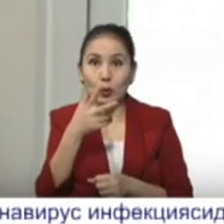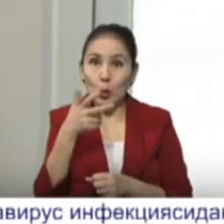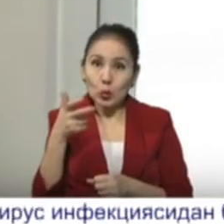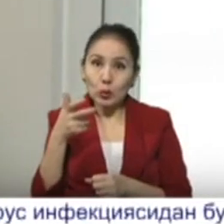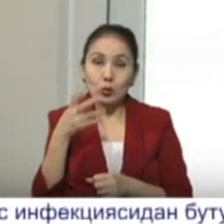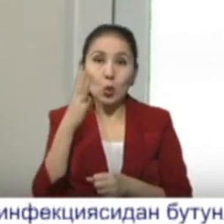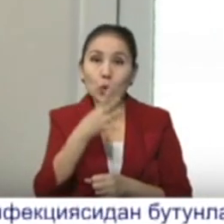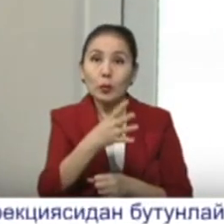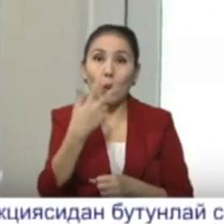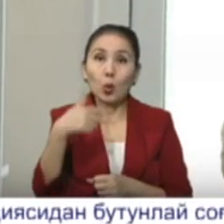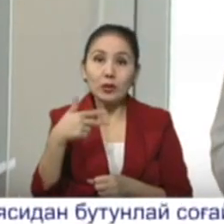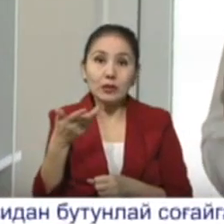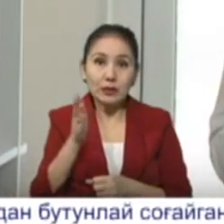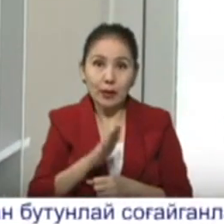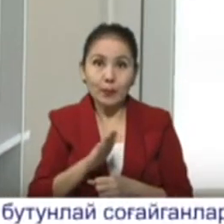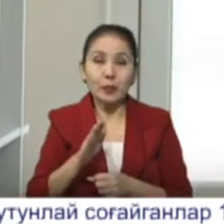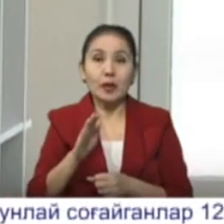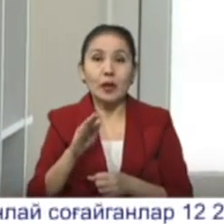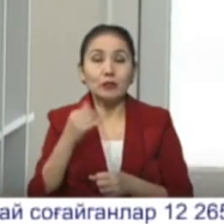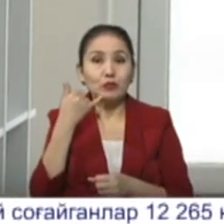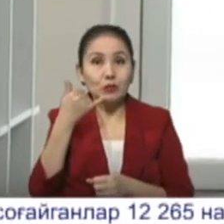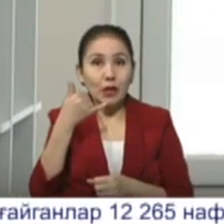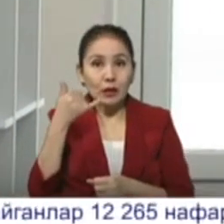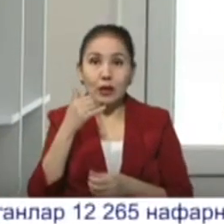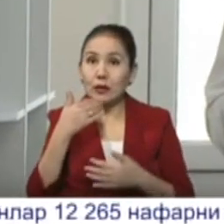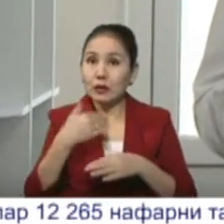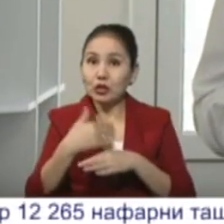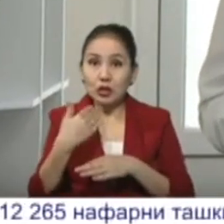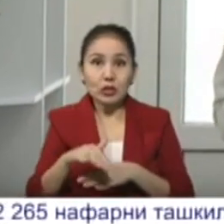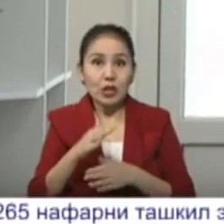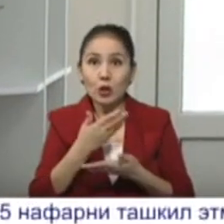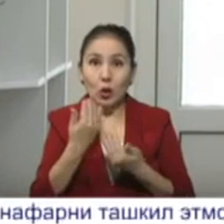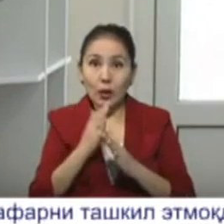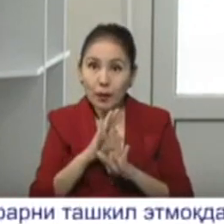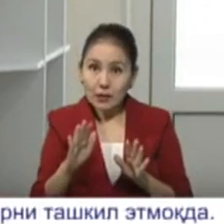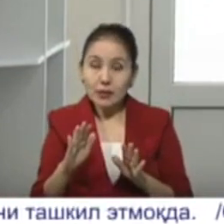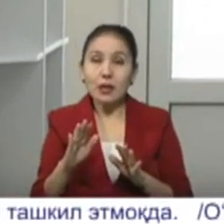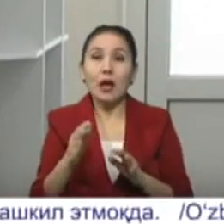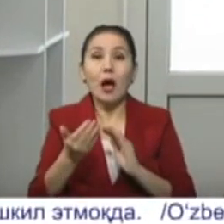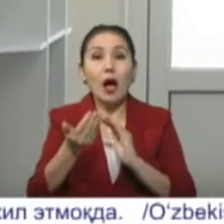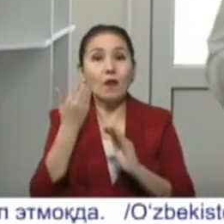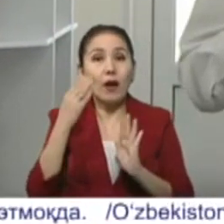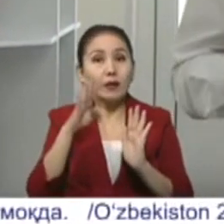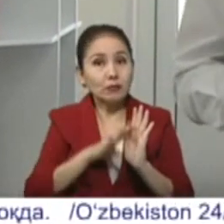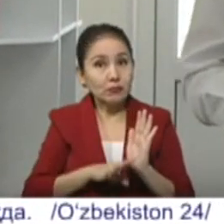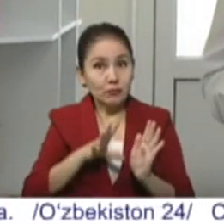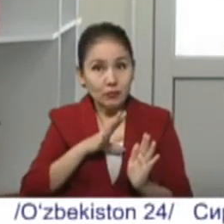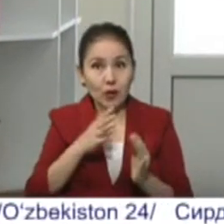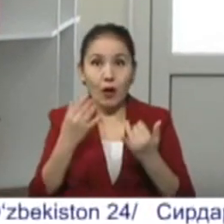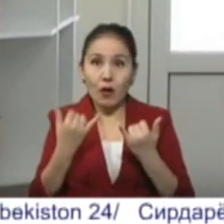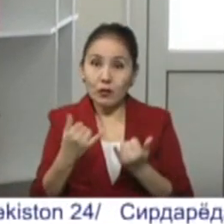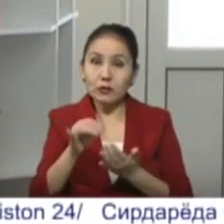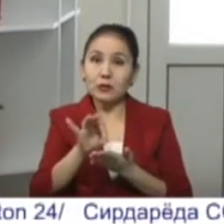tashkil etyapti. Chaqiriqlarga kechikishlar yo'q emas, lekin avvalgidan-da ko'ra mutaxassislarning aytishicha chaqiriqlarga